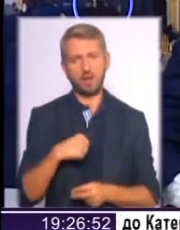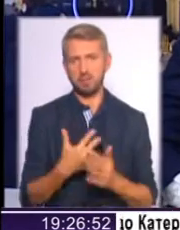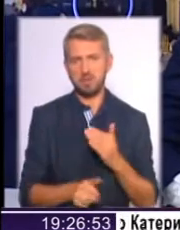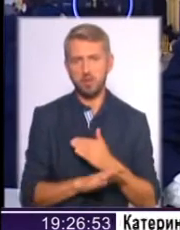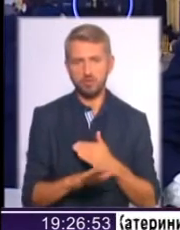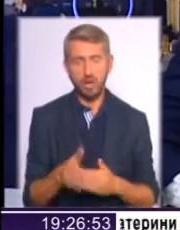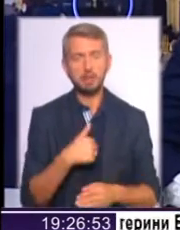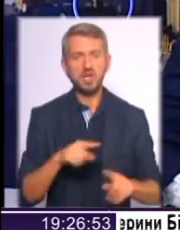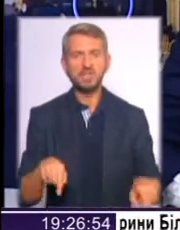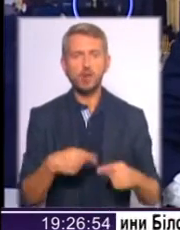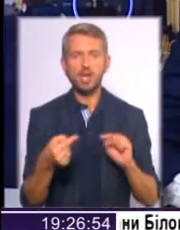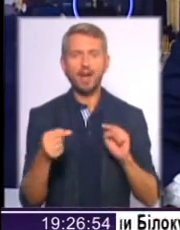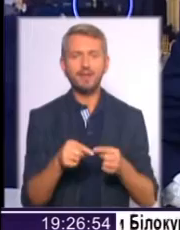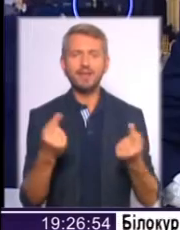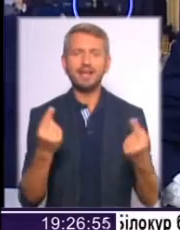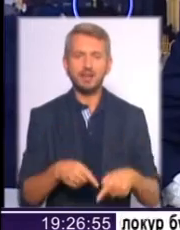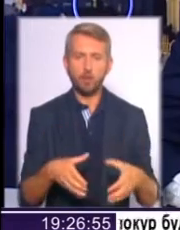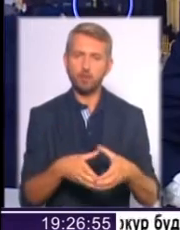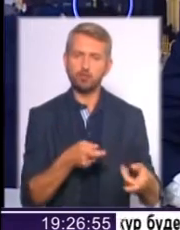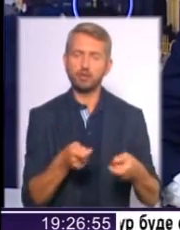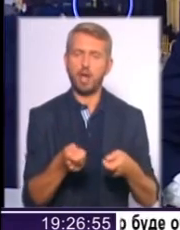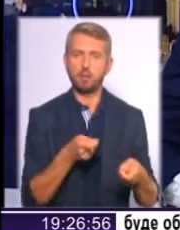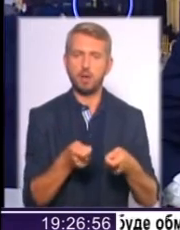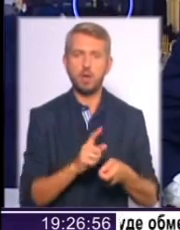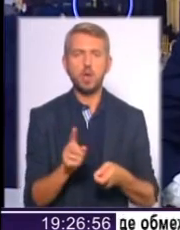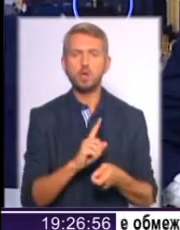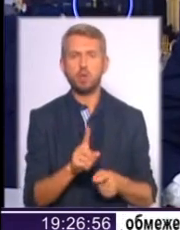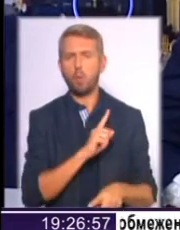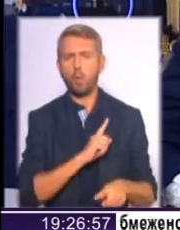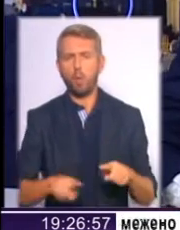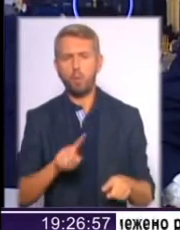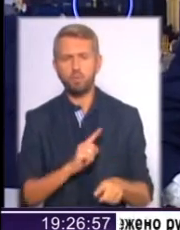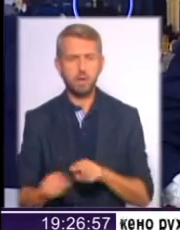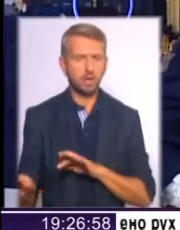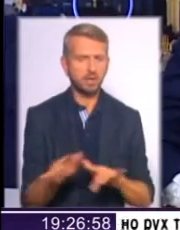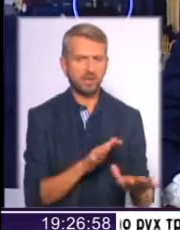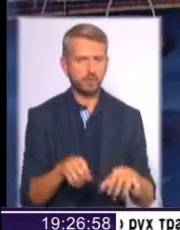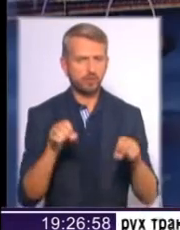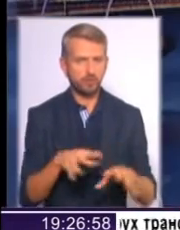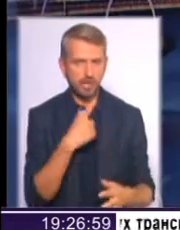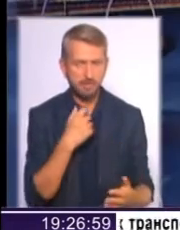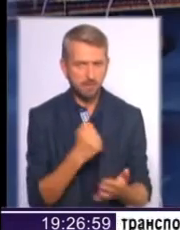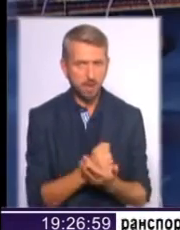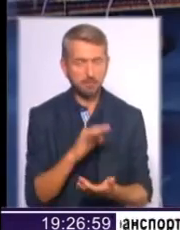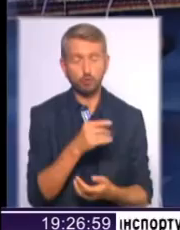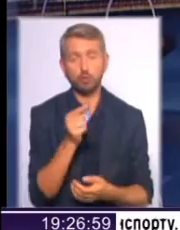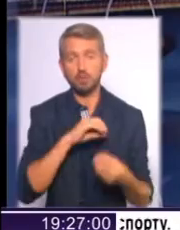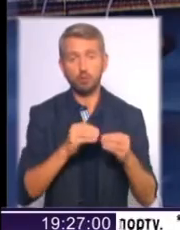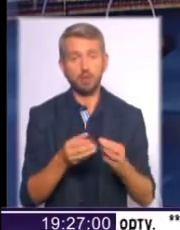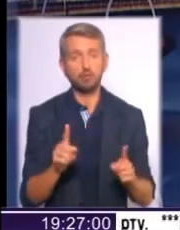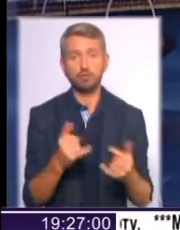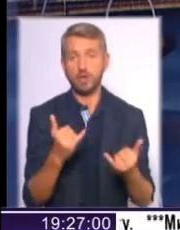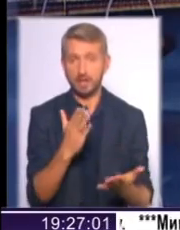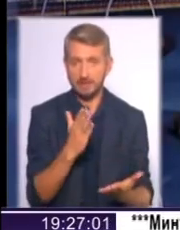створили антикризовий штаб для того, щоб приймати оперативні управлінські рішення відносно тих проблем, які зараз є з